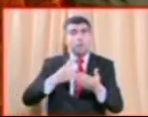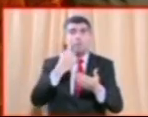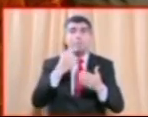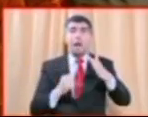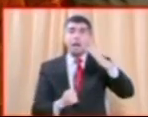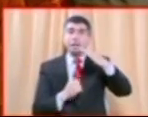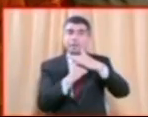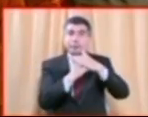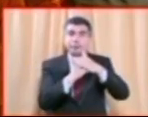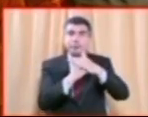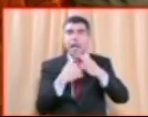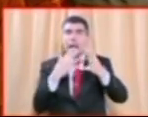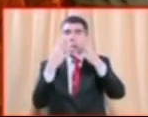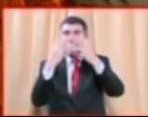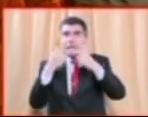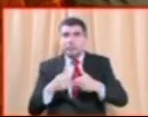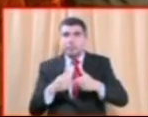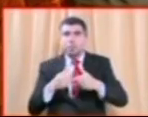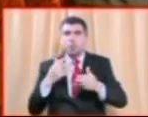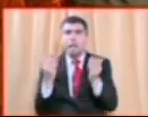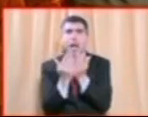الاقليم، تنديروا الحسابات منين جاو